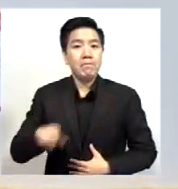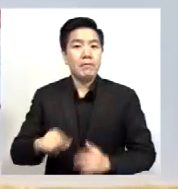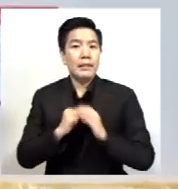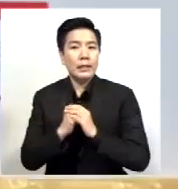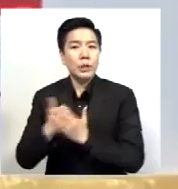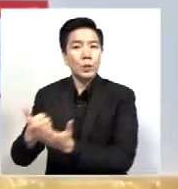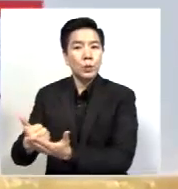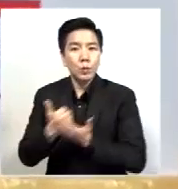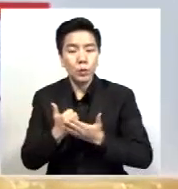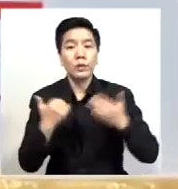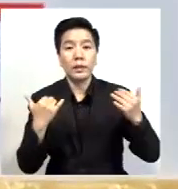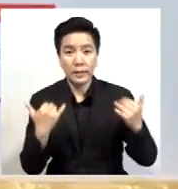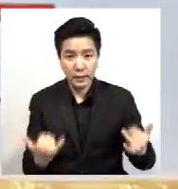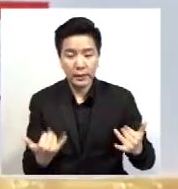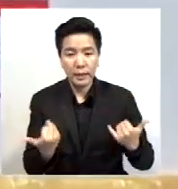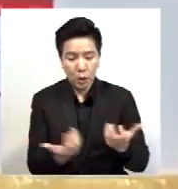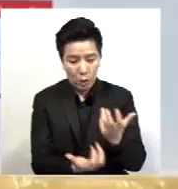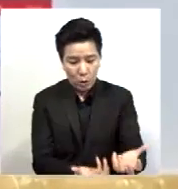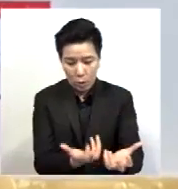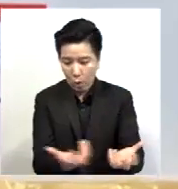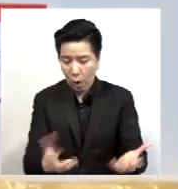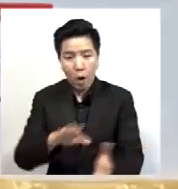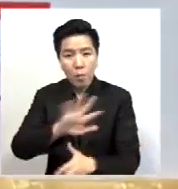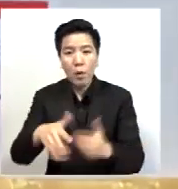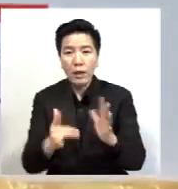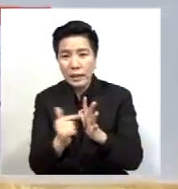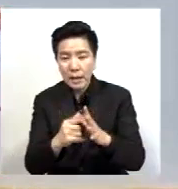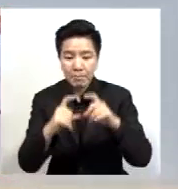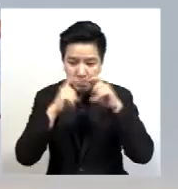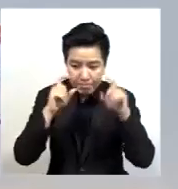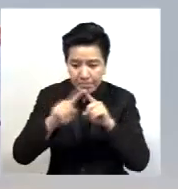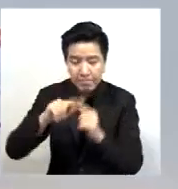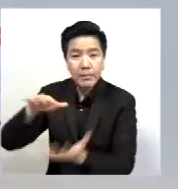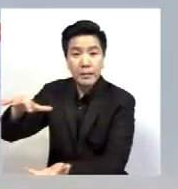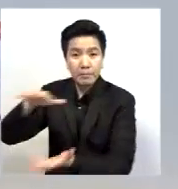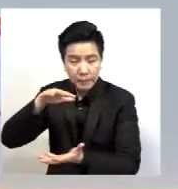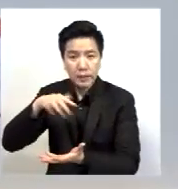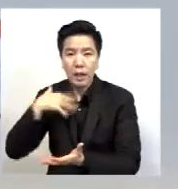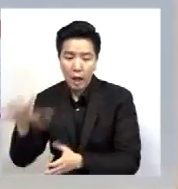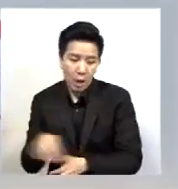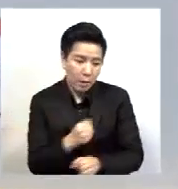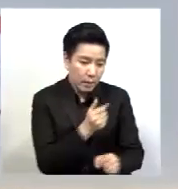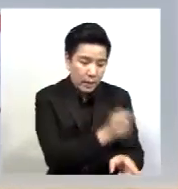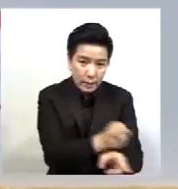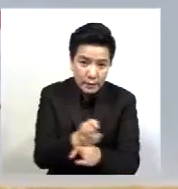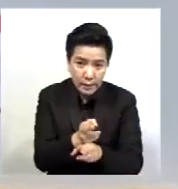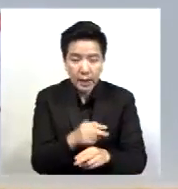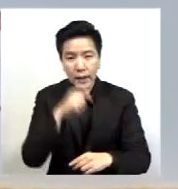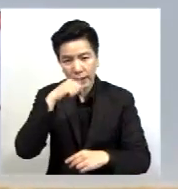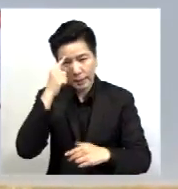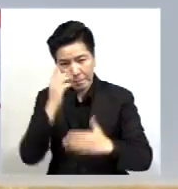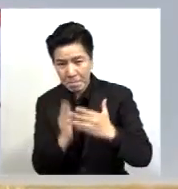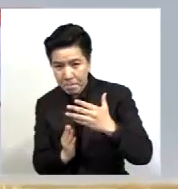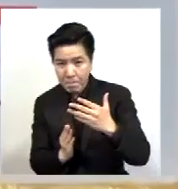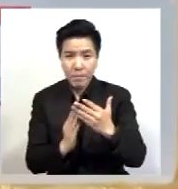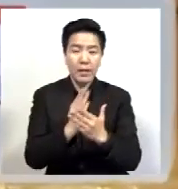นจีนในครั้งนี้เช่นเดียวกันซึ่งเวชภัณฑ์ที่ได้รับก็จะนำไปใช้รักษาแล้วก็รับมือกับโควิด-19 เชื่อว่าไทยจะผ่านวิกฤตนี้ไป